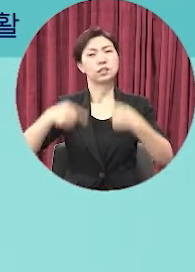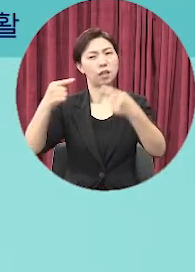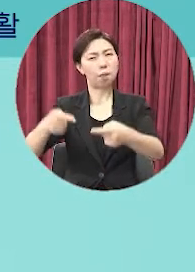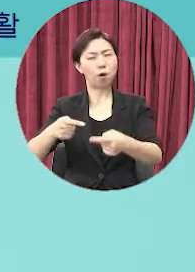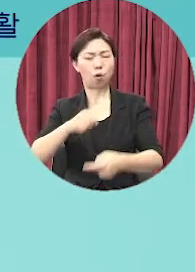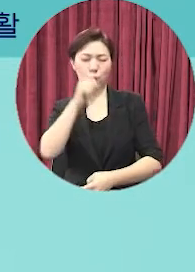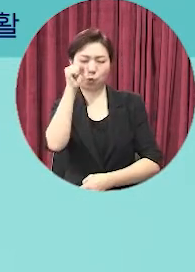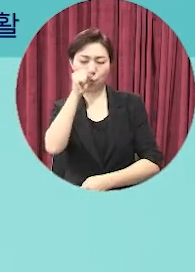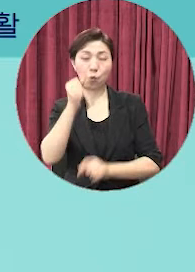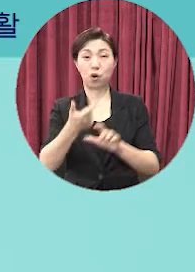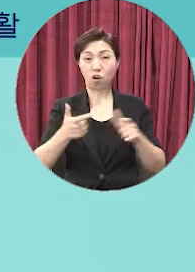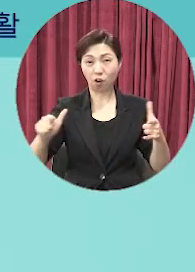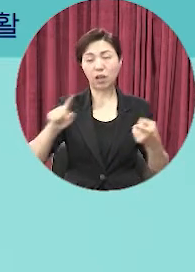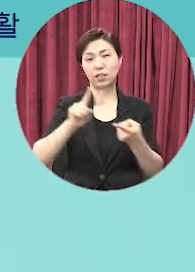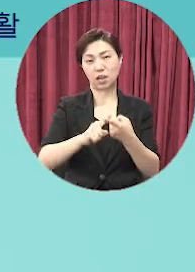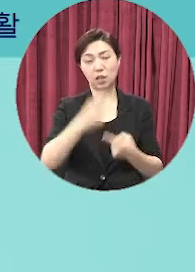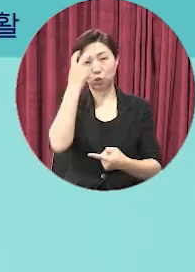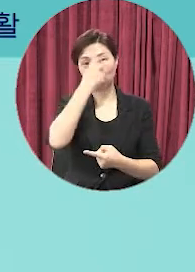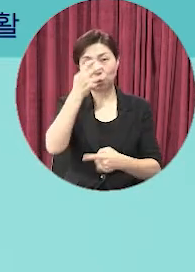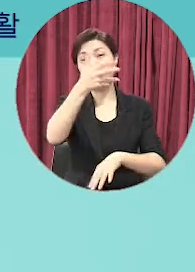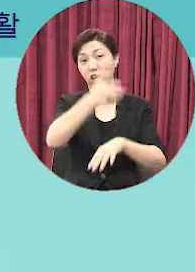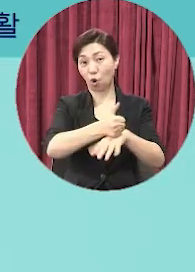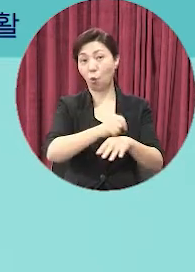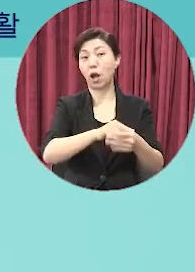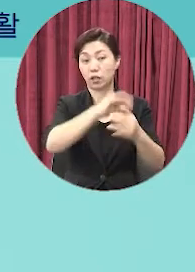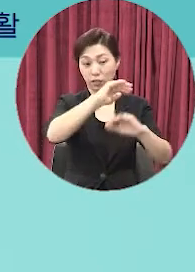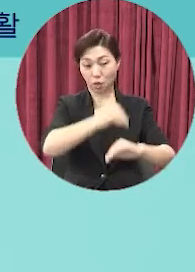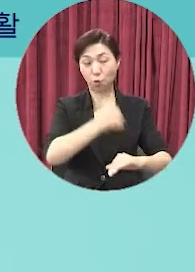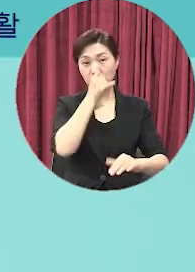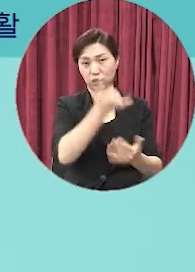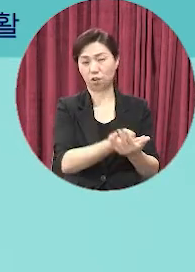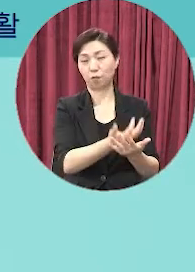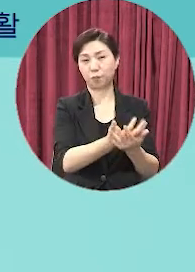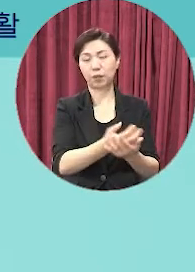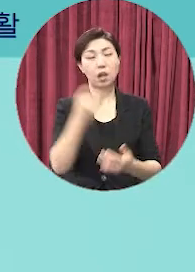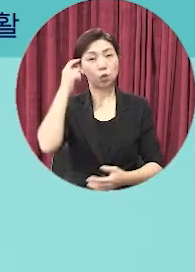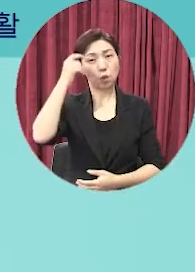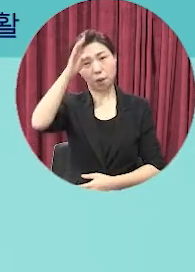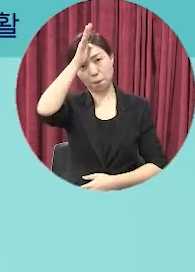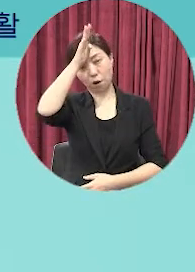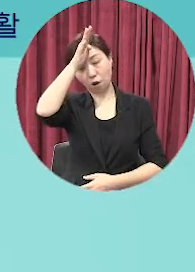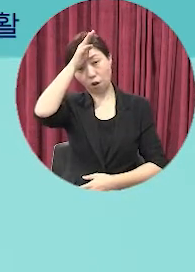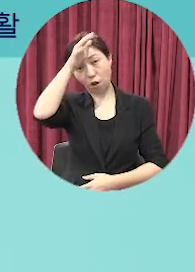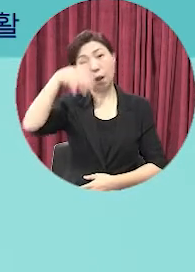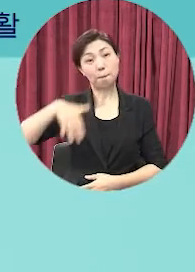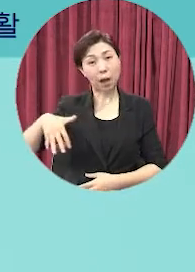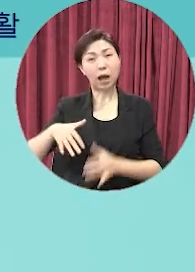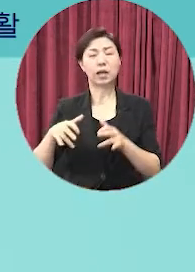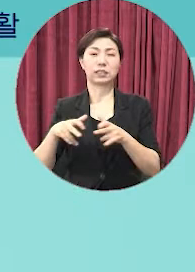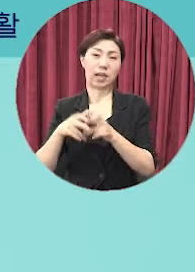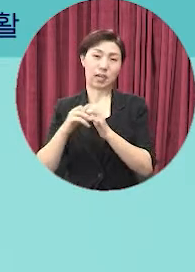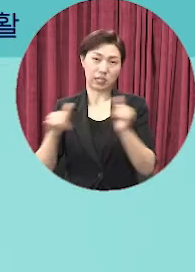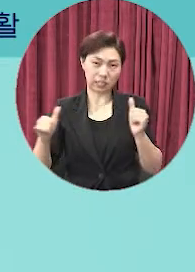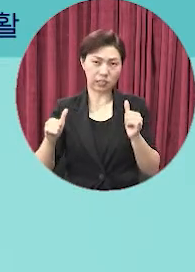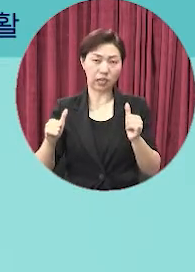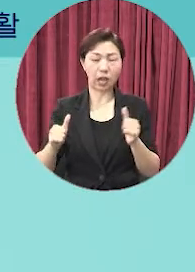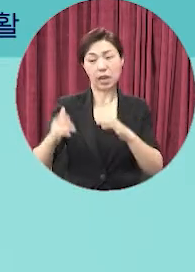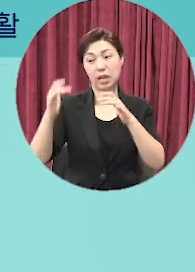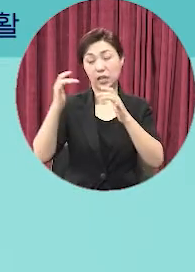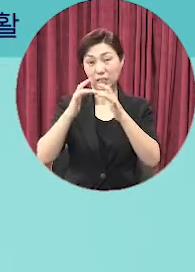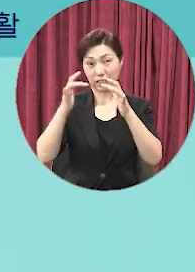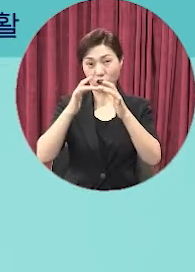있었습니다. 그리고 뇌성마비 장애인을 대상으로 좀 가상 게임 방식의